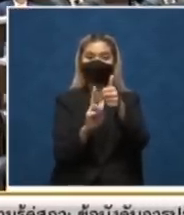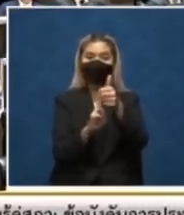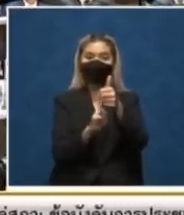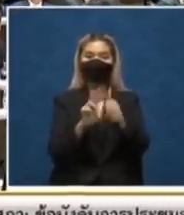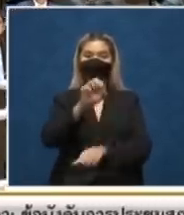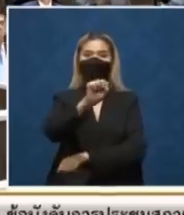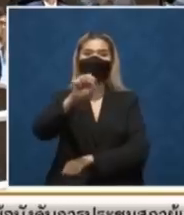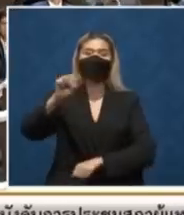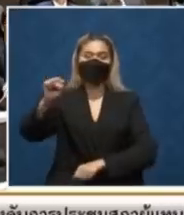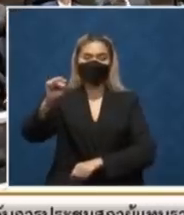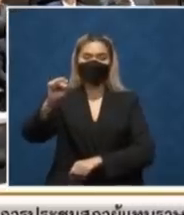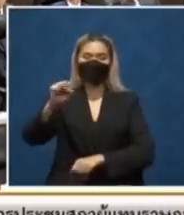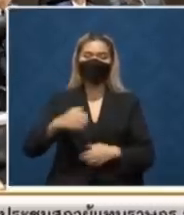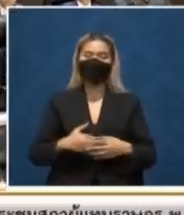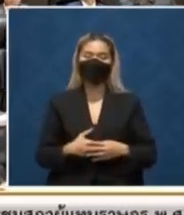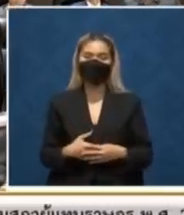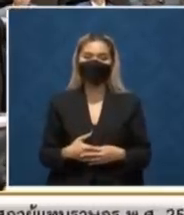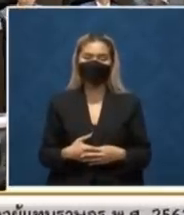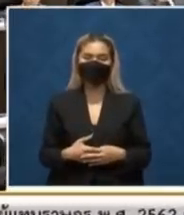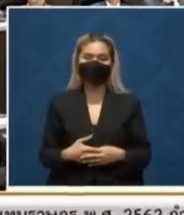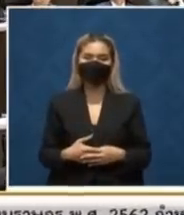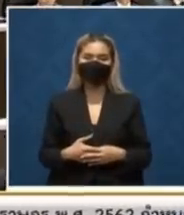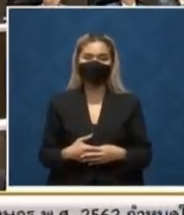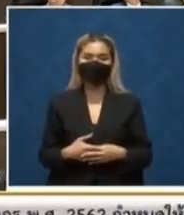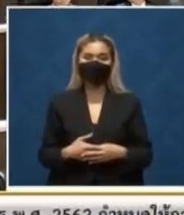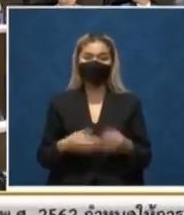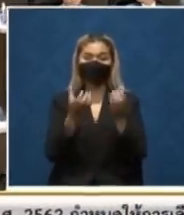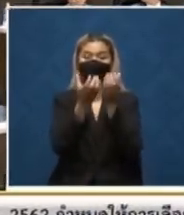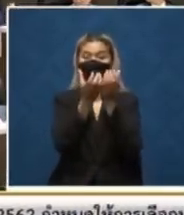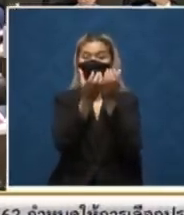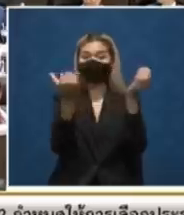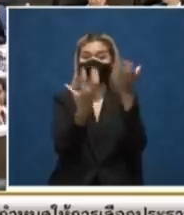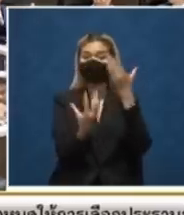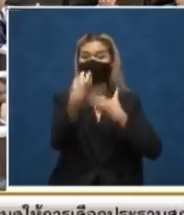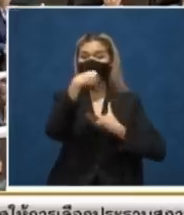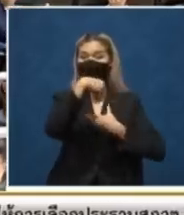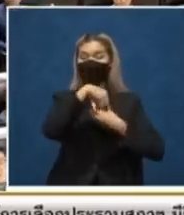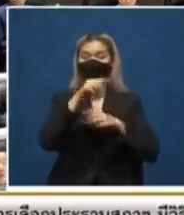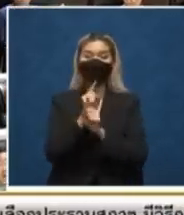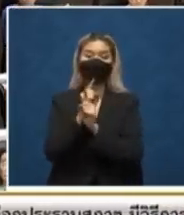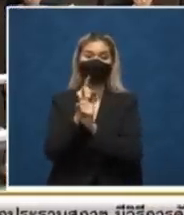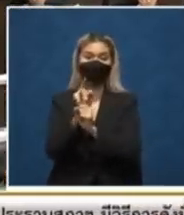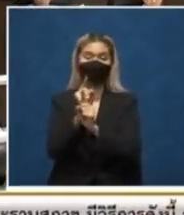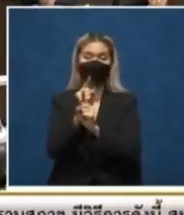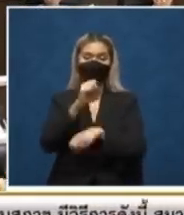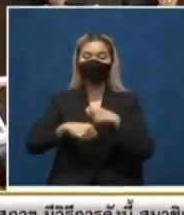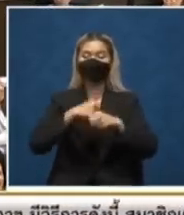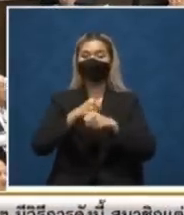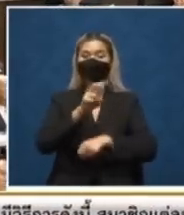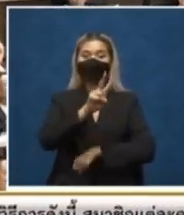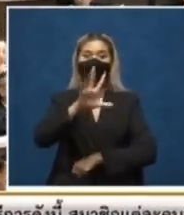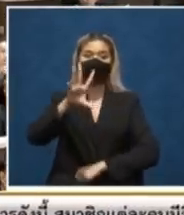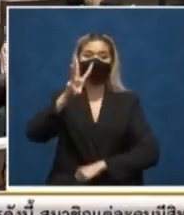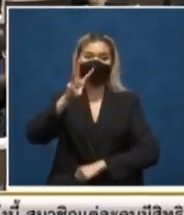เป็นเรื่องปกติครับ ประเมินไหมคะ ฝ่ายที่จะเตรียมตัวเป็นฝ่ายค้านไม่ต้องมีตกลงอะไรฮะเมื่อใดไม่ได้เป็นรัฐบาล